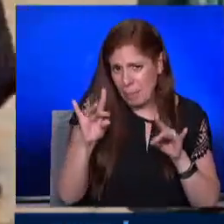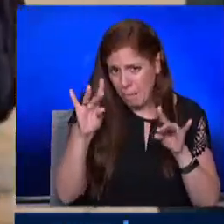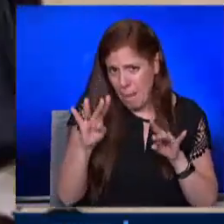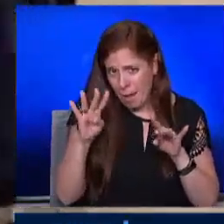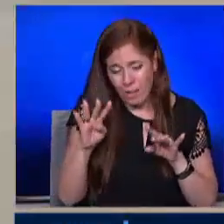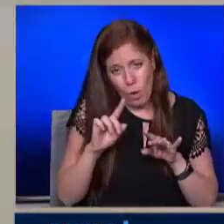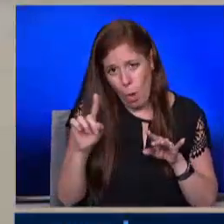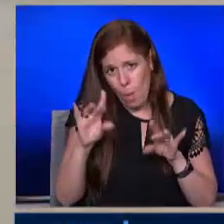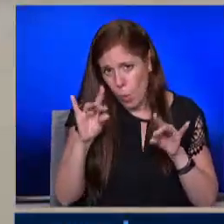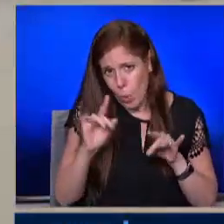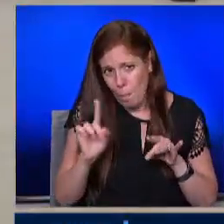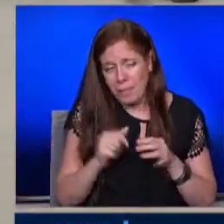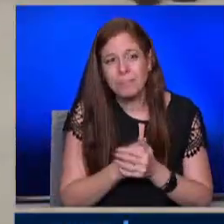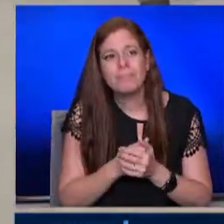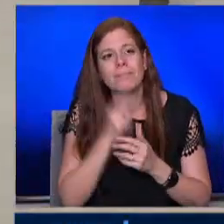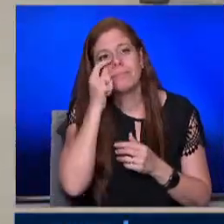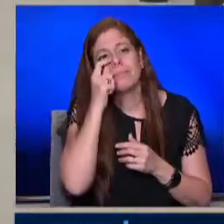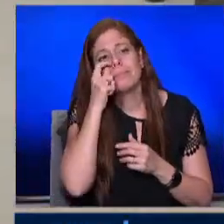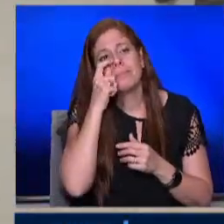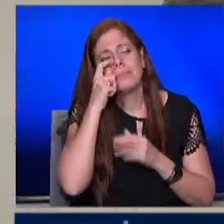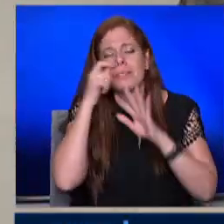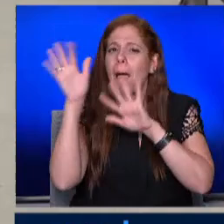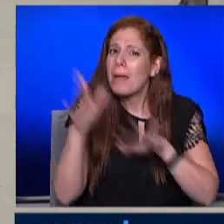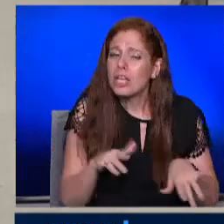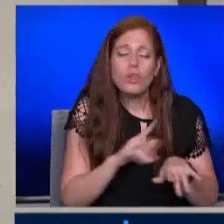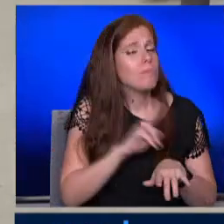גם הגשם שיורד מתחילת הפסטיבל לא מנע מהם לחגוג.